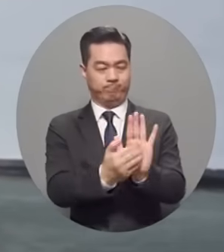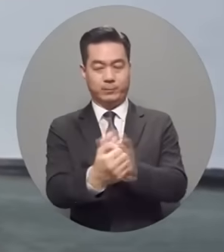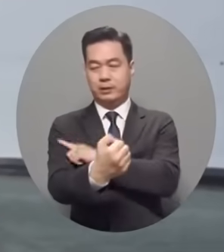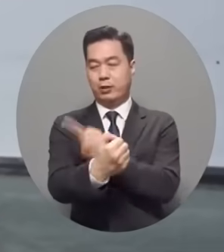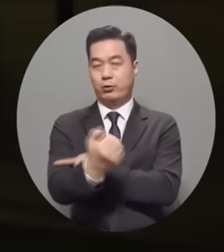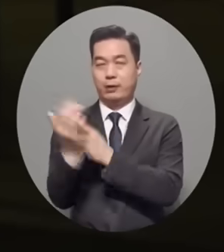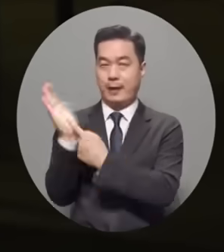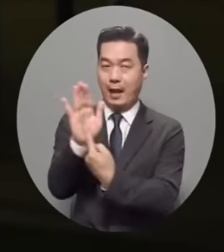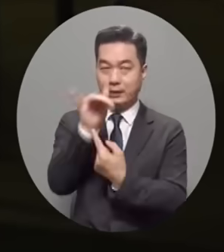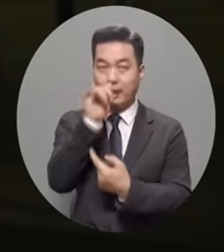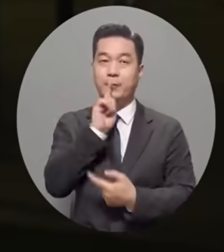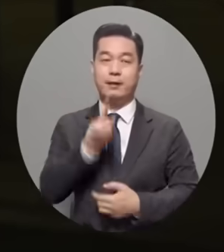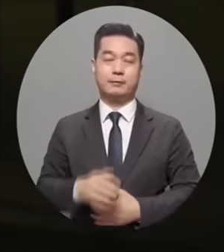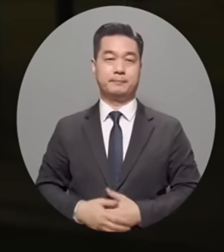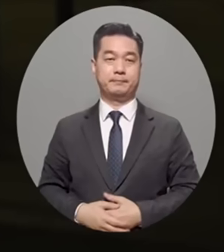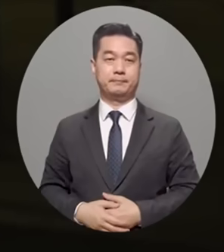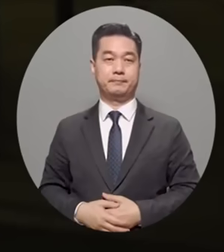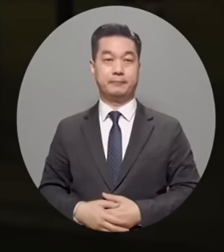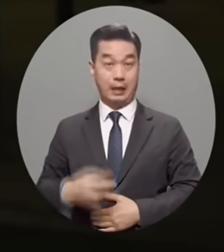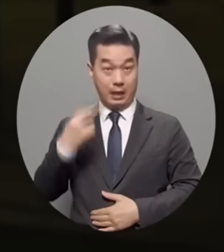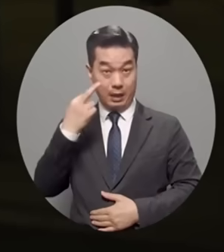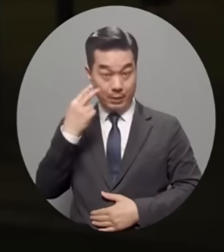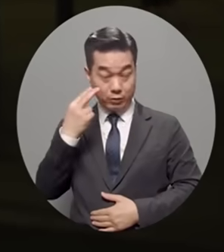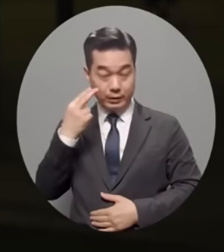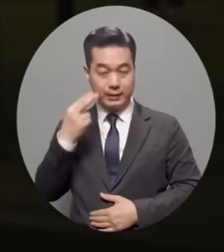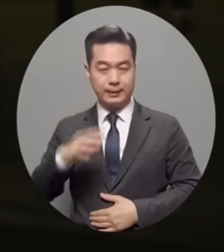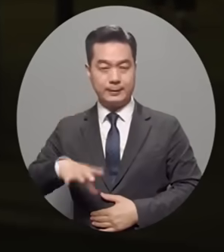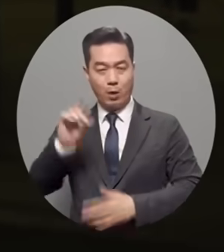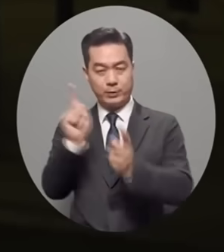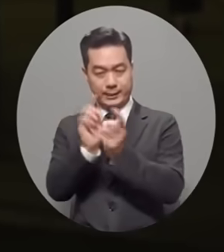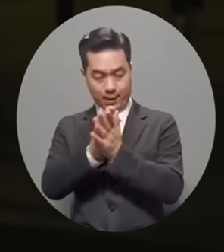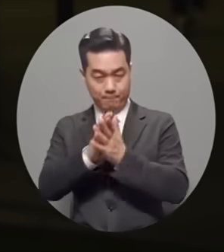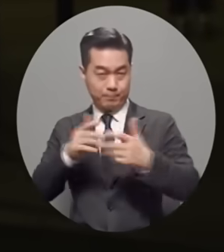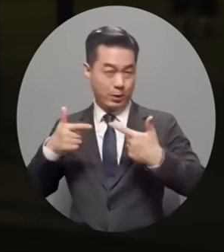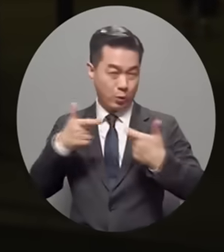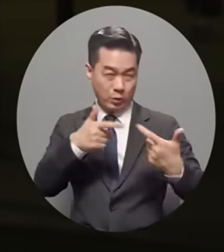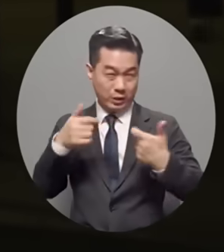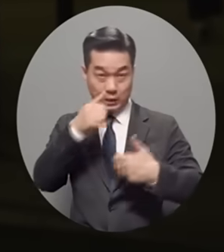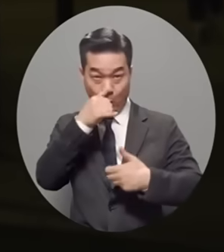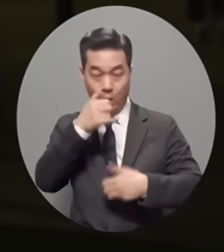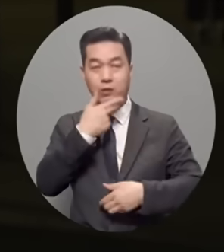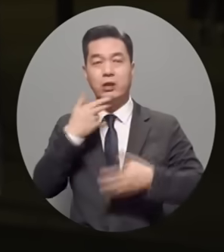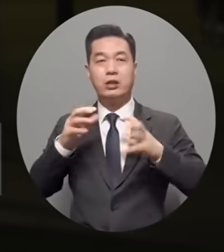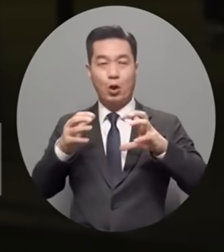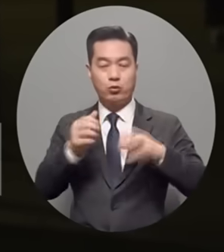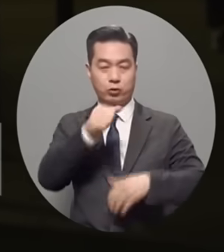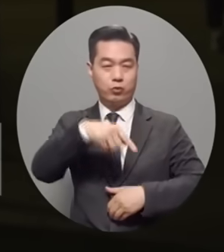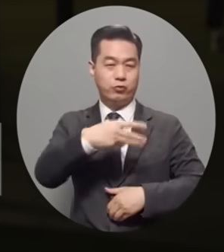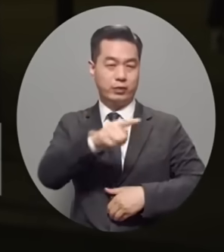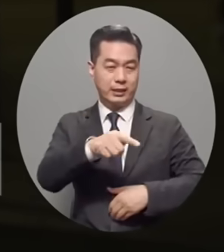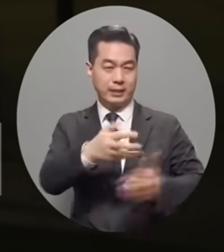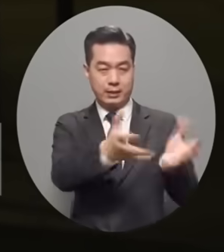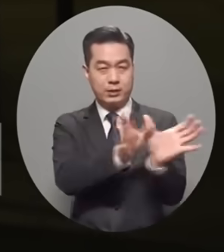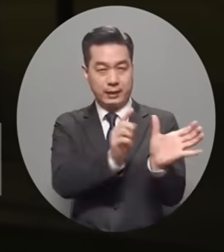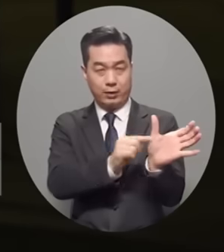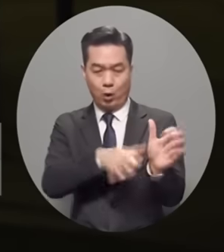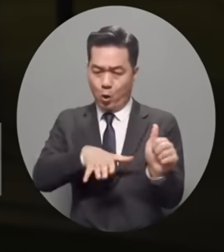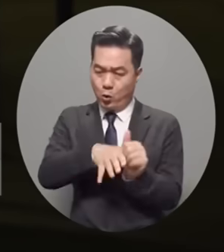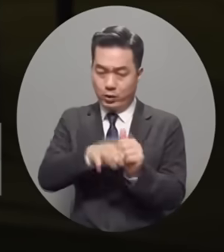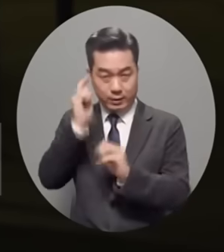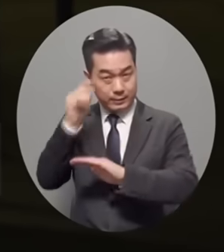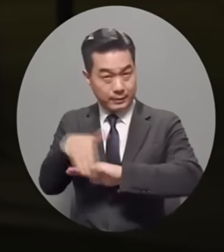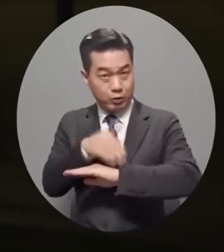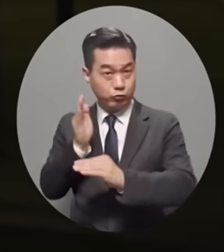밝혔습니다. 미국이 처음으로 직접 교전에 나서고 영국도 후티 반군에 대한 공격을 검토하는 등